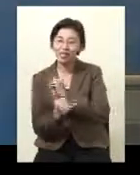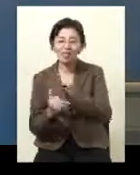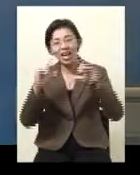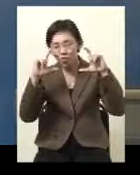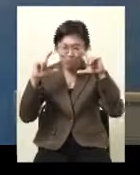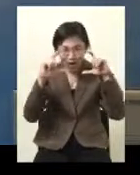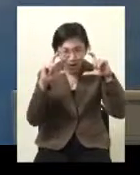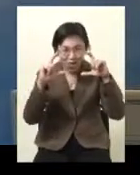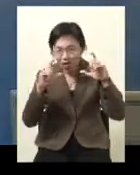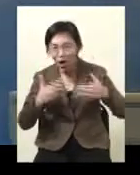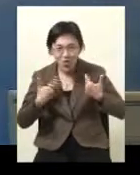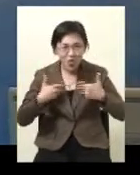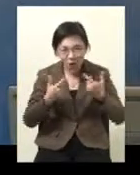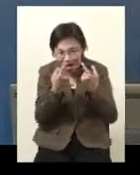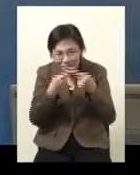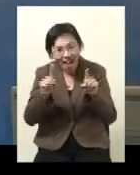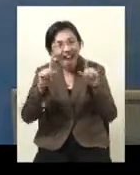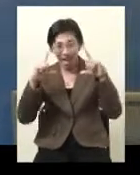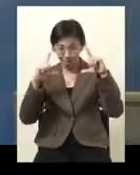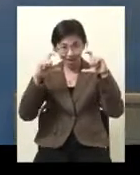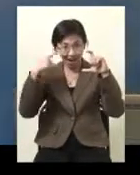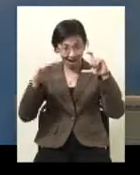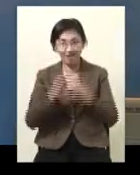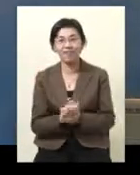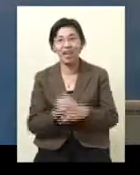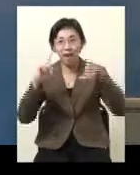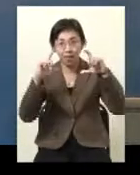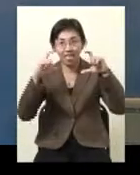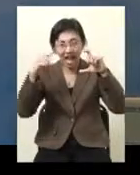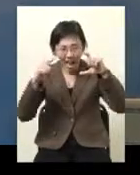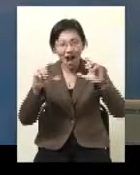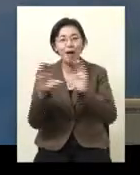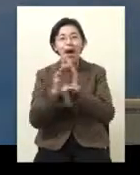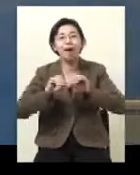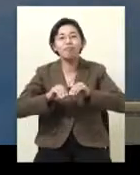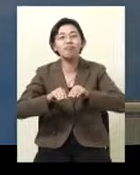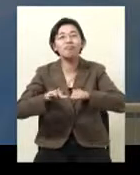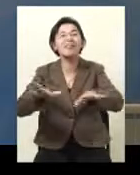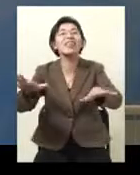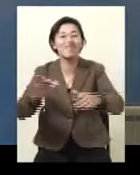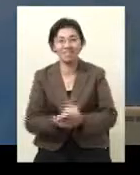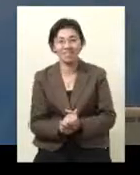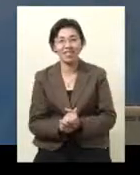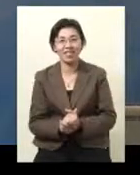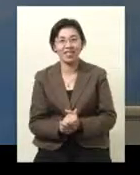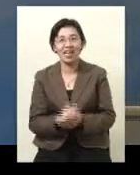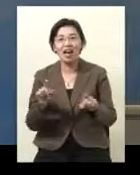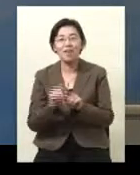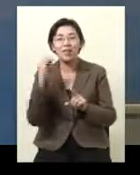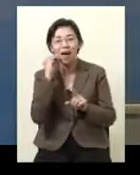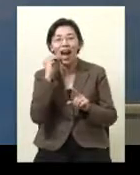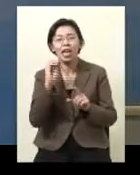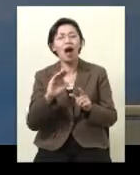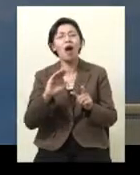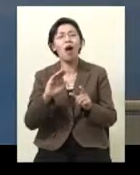รูปแล้วมีลูกเล่นนะฮะถ่ายแล้วพอถ่ายเสร็จปุ๊บเอาไปแชร ์ ลักษณะเหมือนเราเข้าไปในบ้านแล้วเร